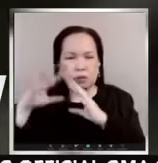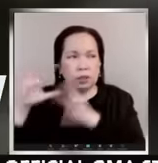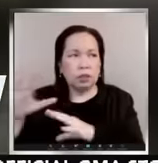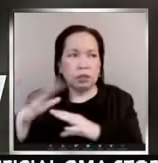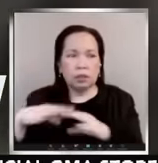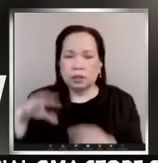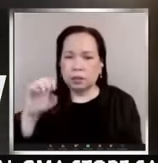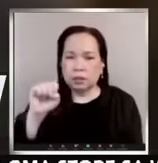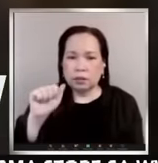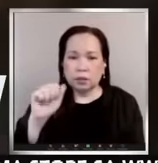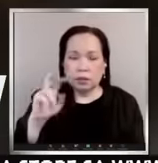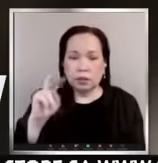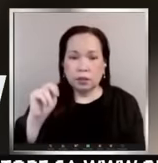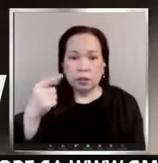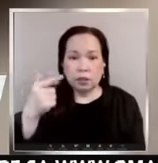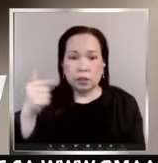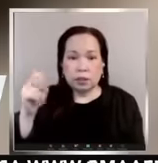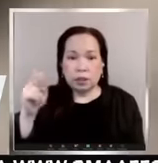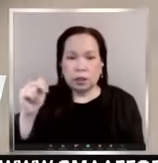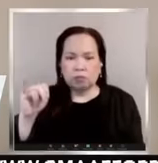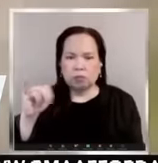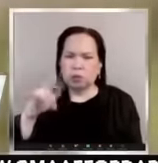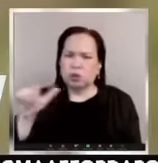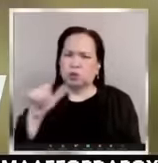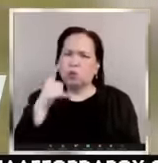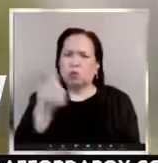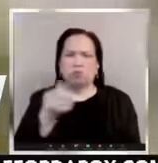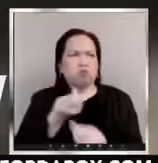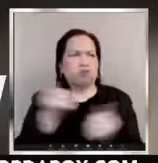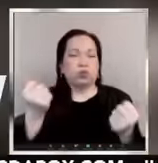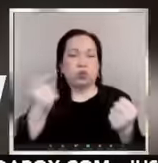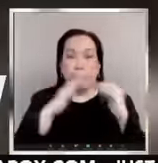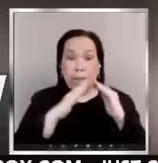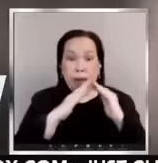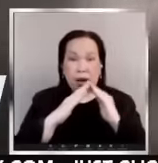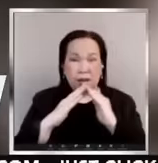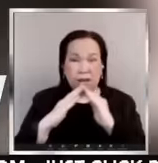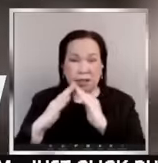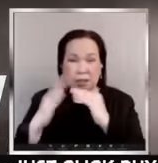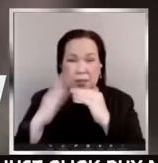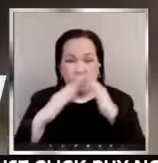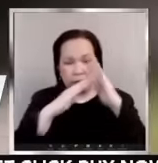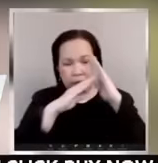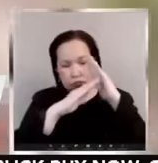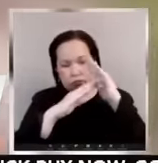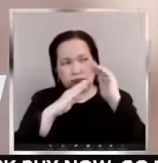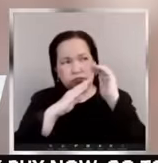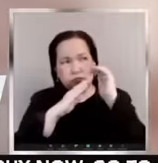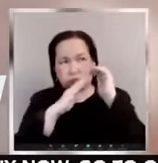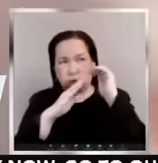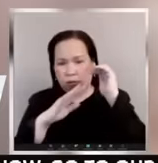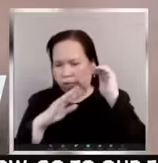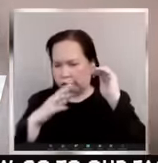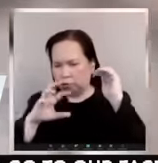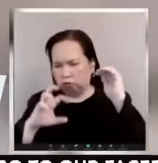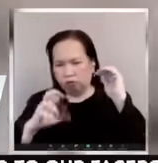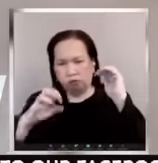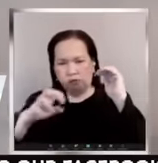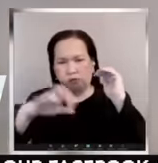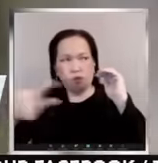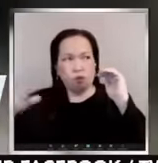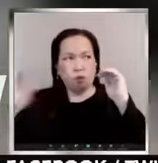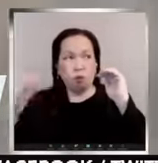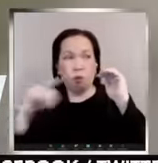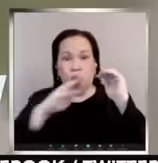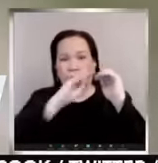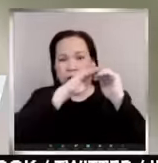guys ang... Ang mga bahay na dating nakatirik sa dalisdis ng bundok, hindi na makikilala. matapos tangayin hanggang